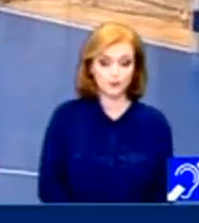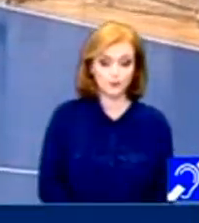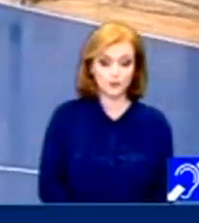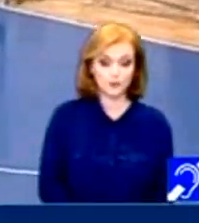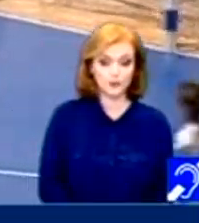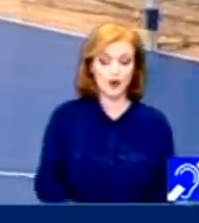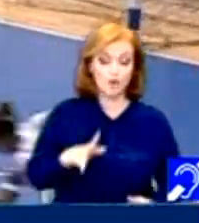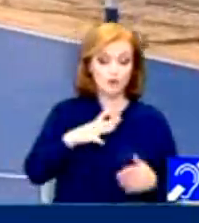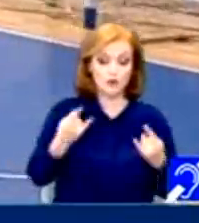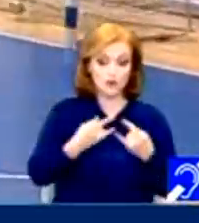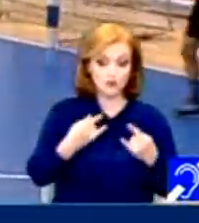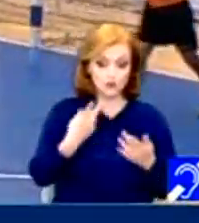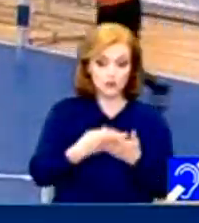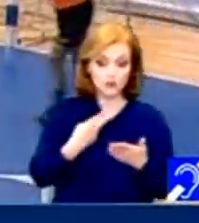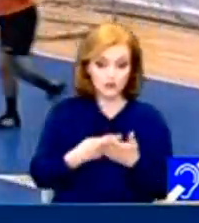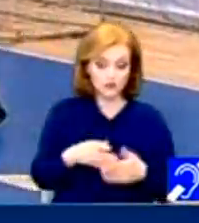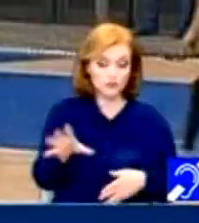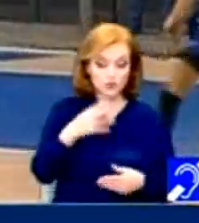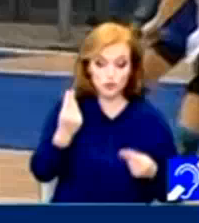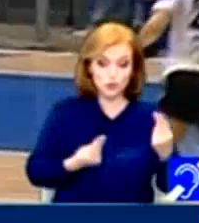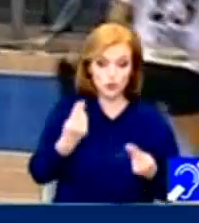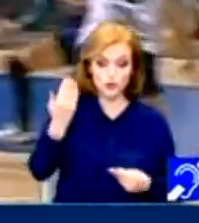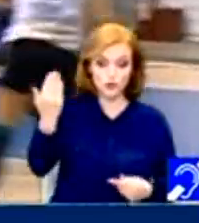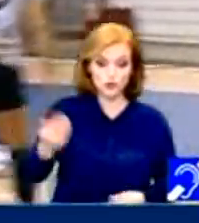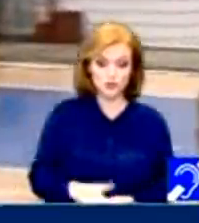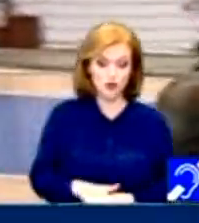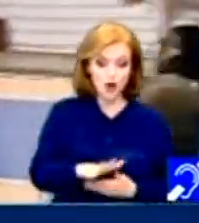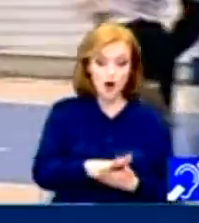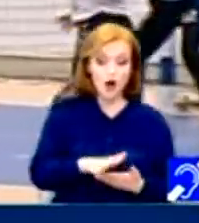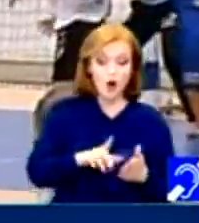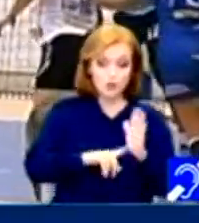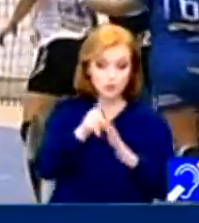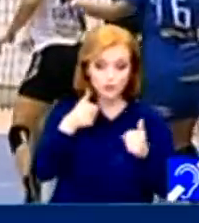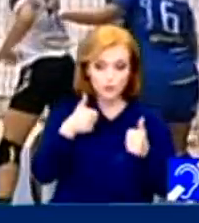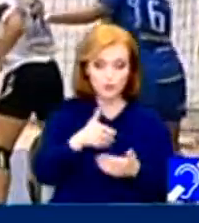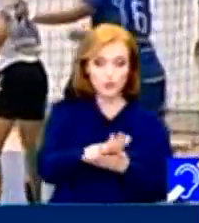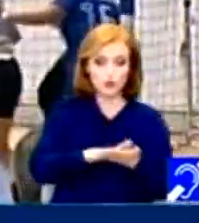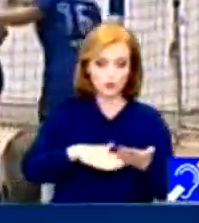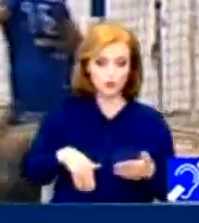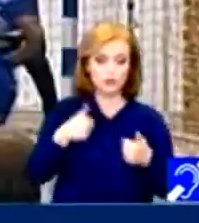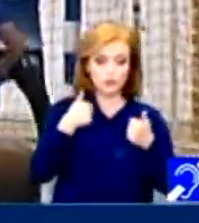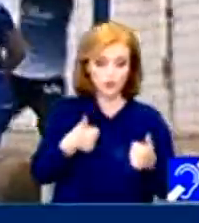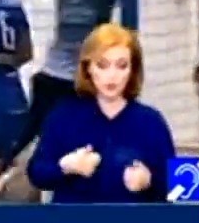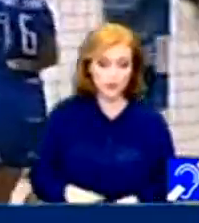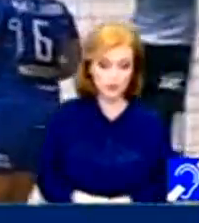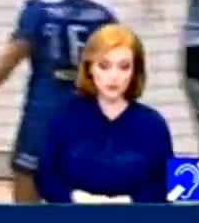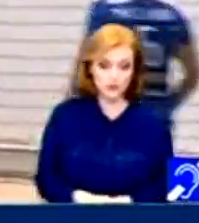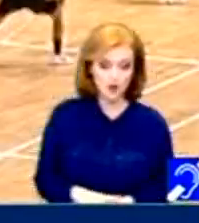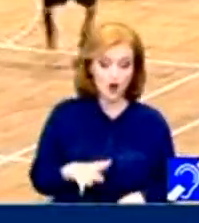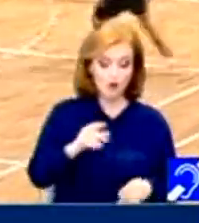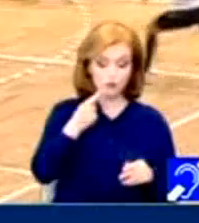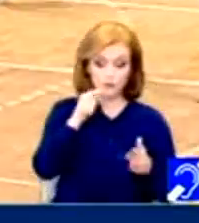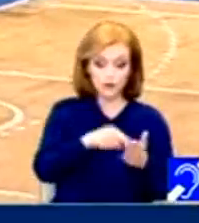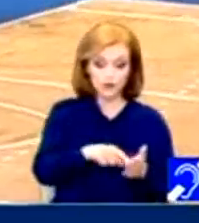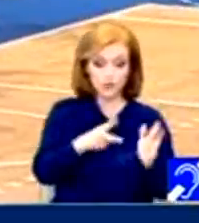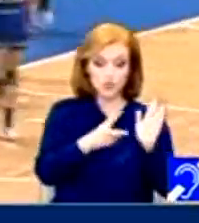În direct la TVR, vâlcencele au început tare și au continuat la fel, conducând mereu cu ecarturi de la 2-3 până la 7-8 goluri. A